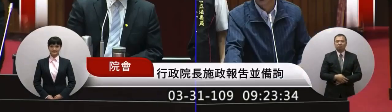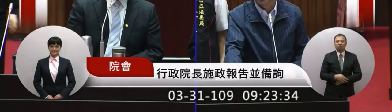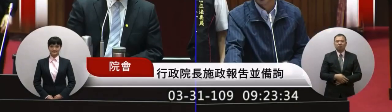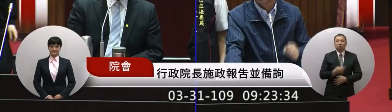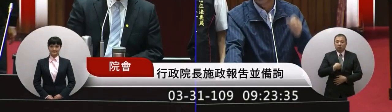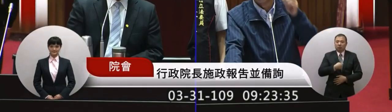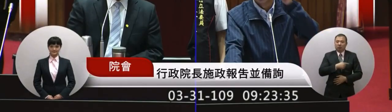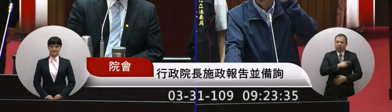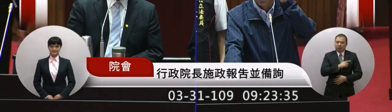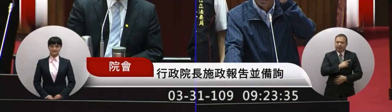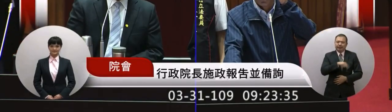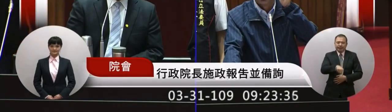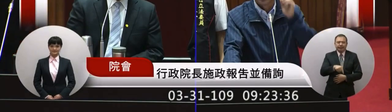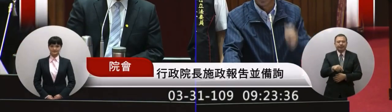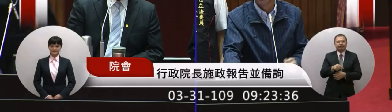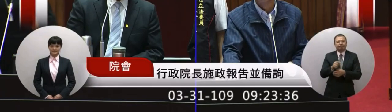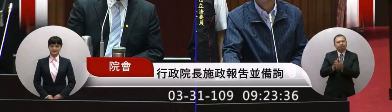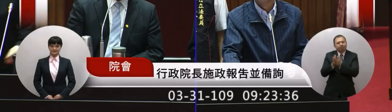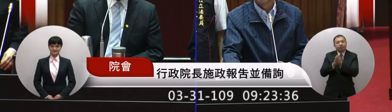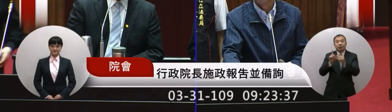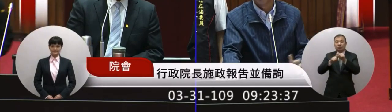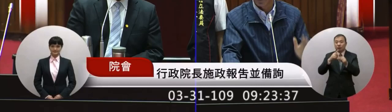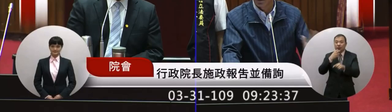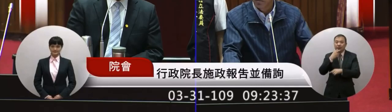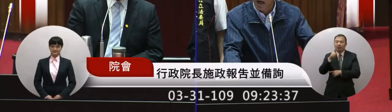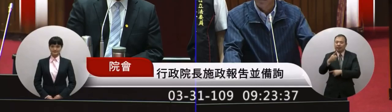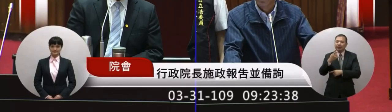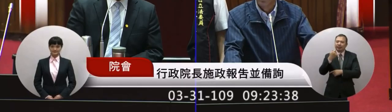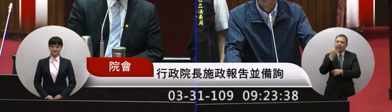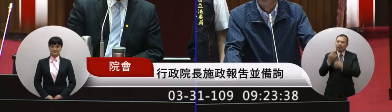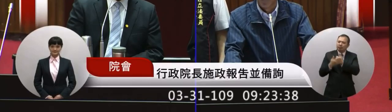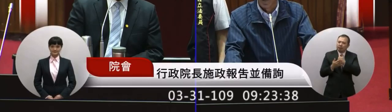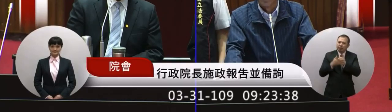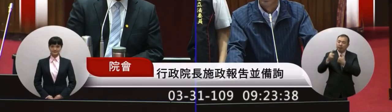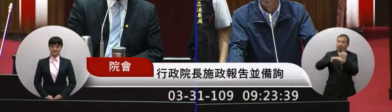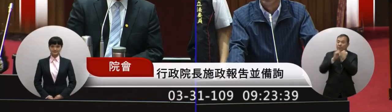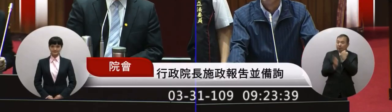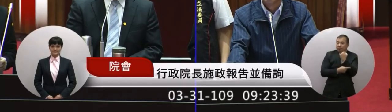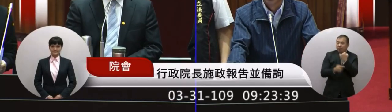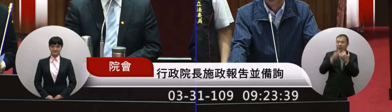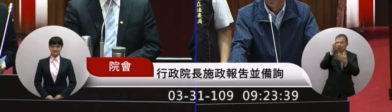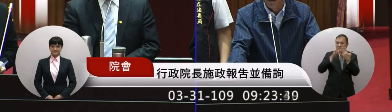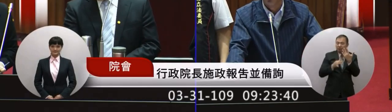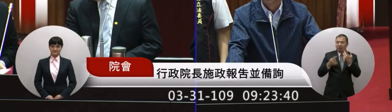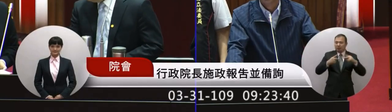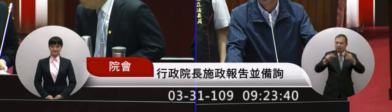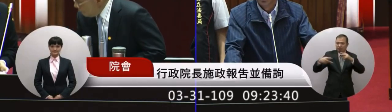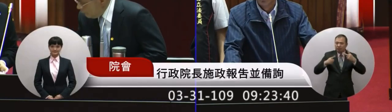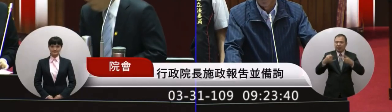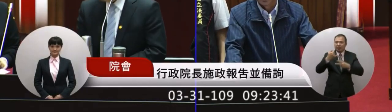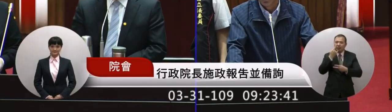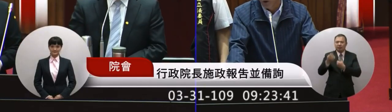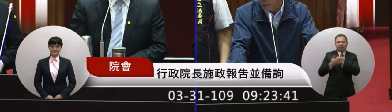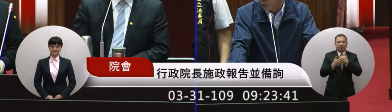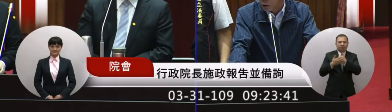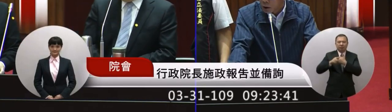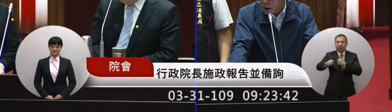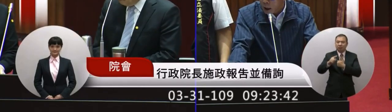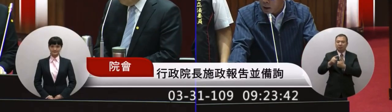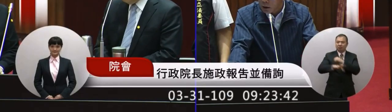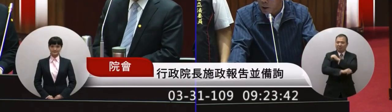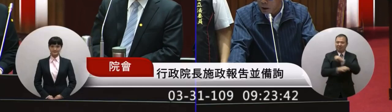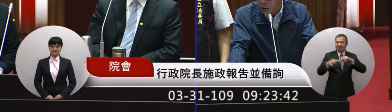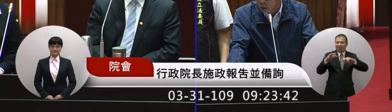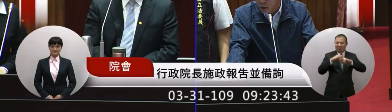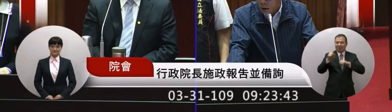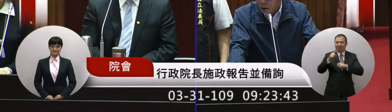很希望能够朝法治面把基金回补，那